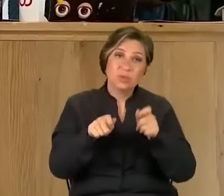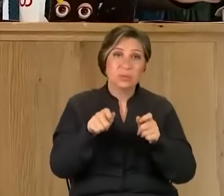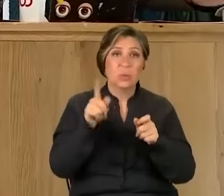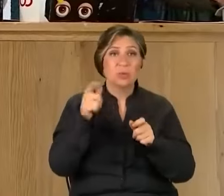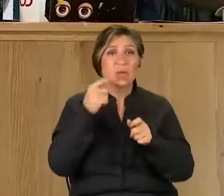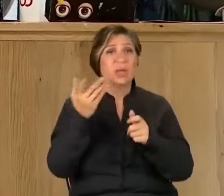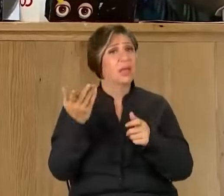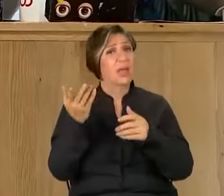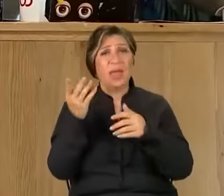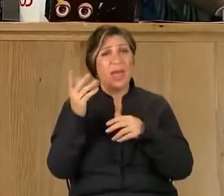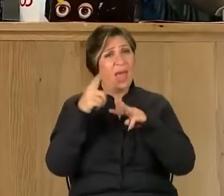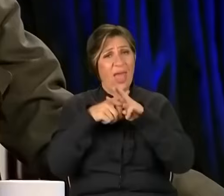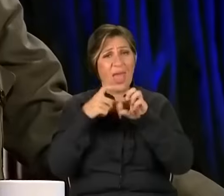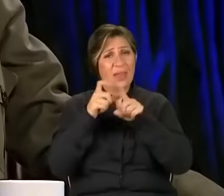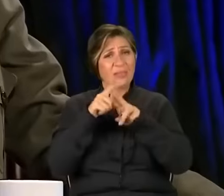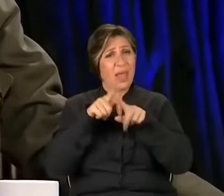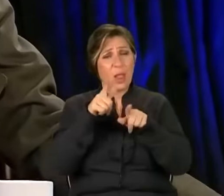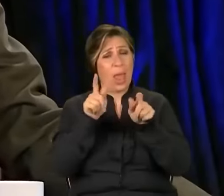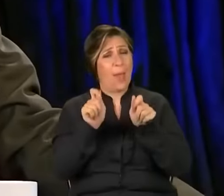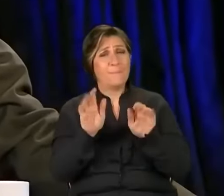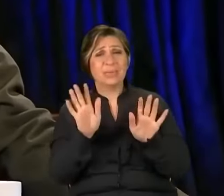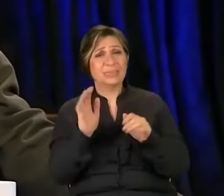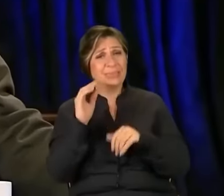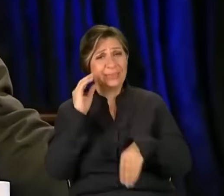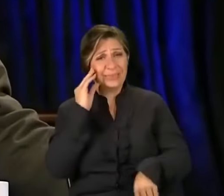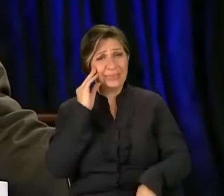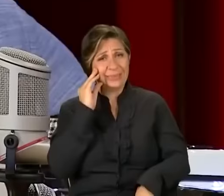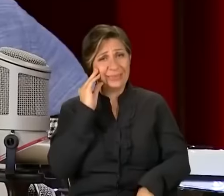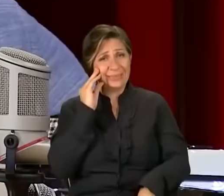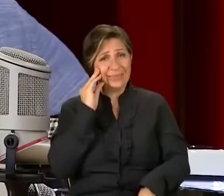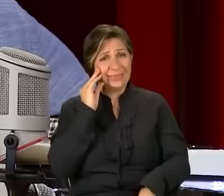yapacağız falan diyor ki Erdal Beşikçioğlu hiç öyle yapmaz.